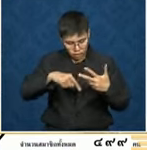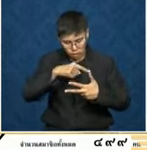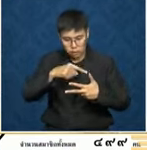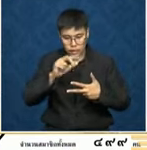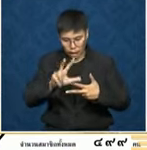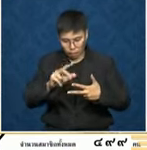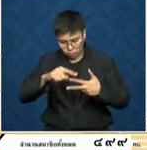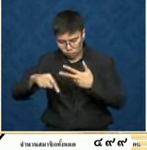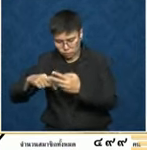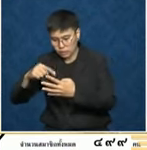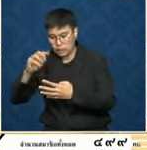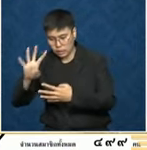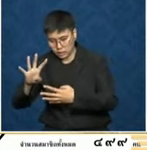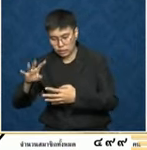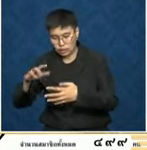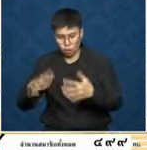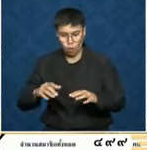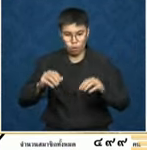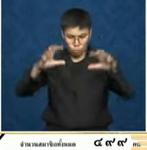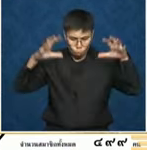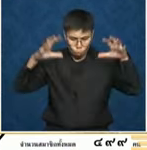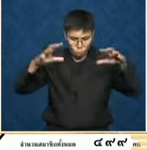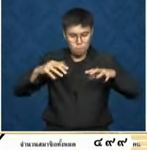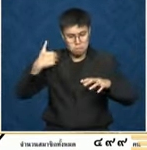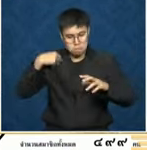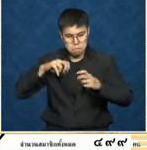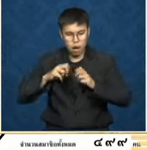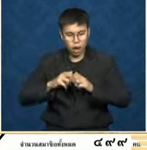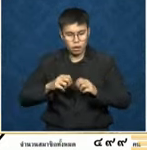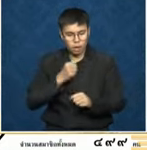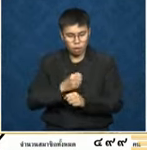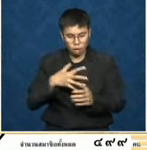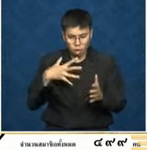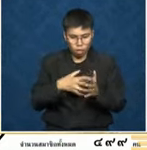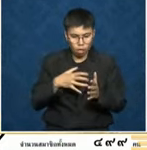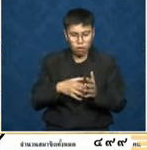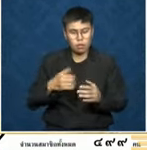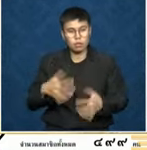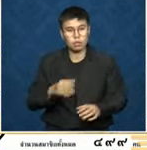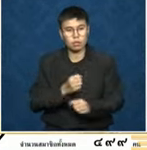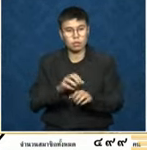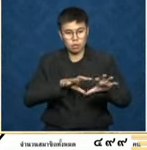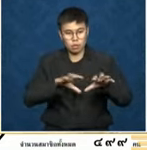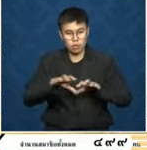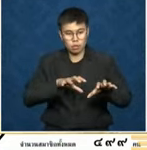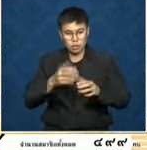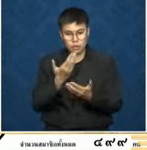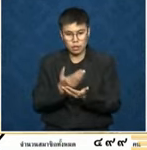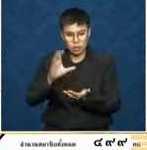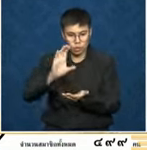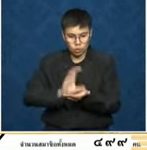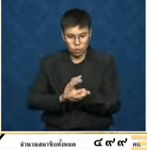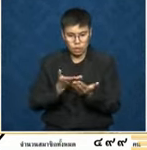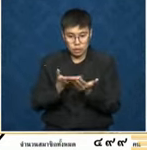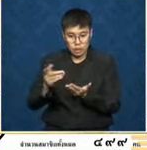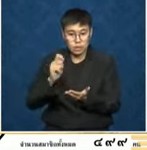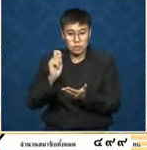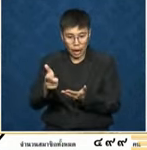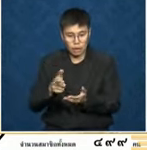น่ะมันเป็นช่วงหน้าฝนฝนเป็นอุปสรรคนะครับแล้วหน่วยงานของรัฐก็มีเวลาบริหารจัดการเนี่ยงบประมาณจัดซื้อจัดจ้างหรือบริ